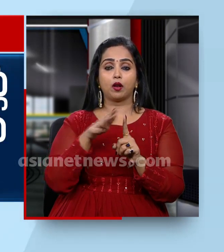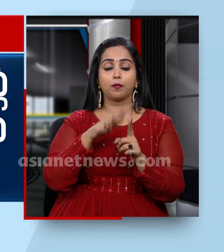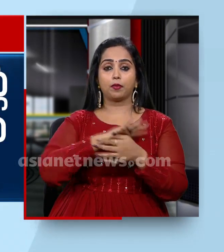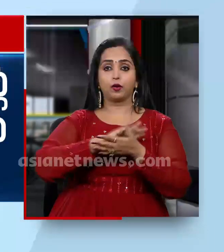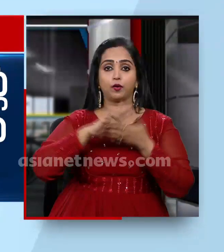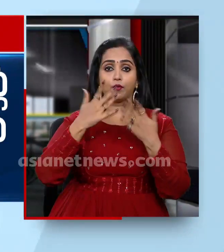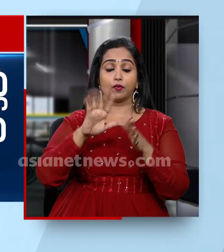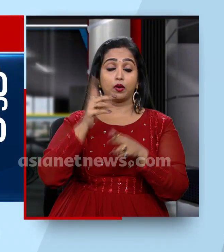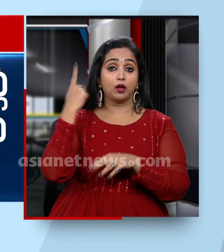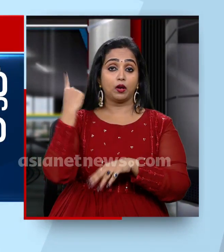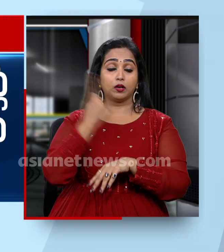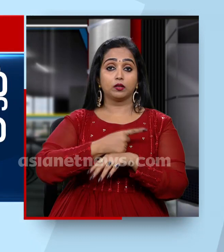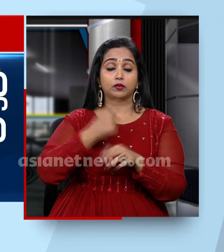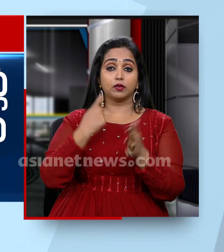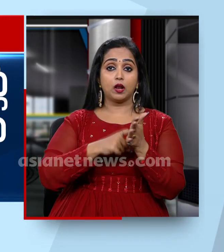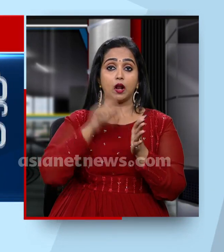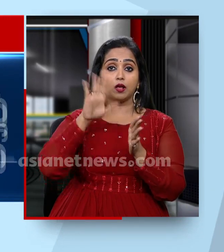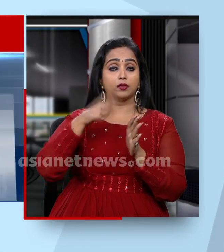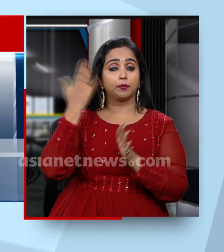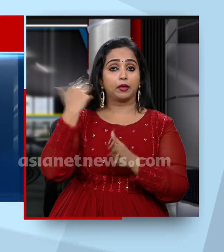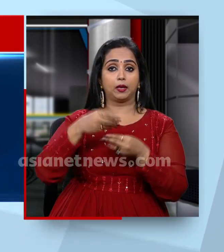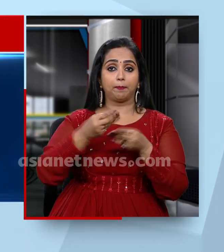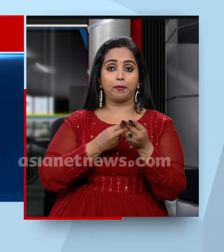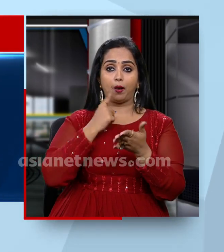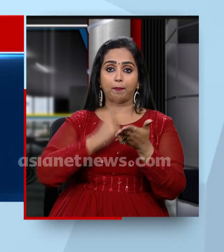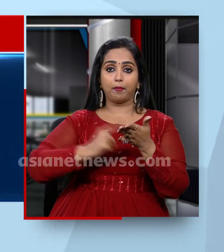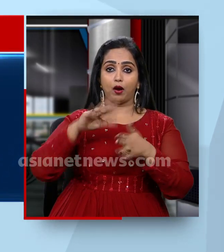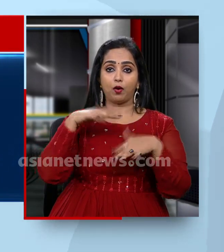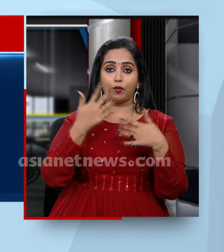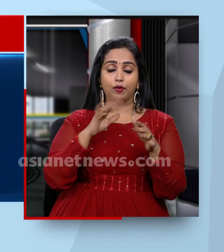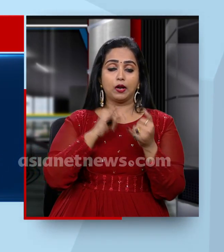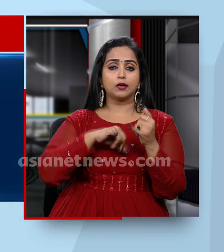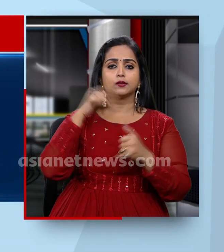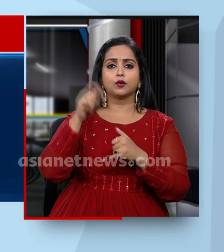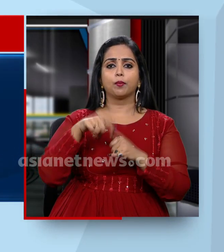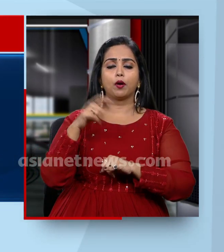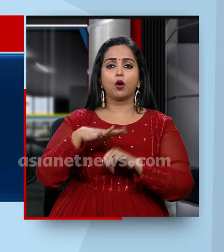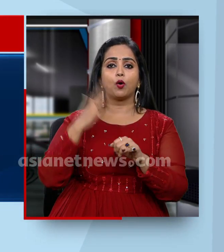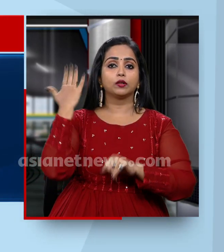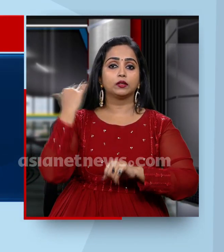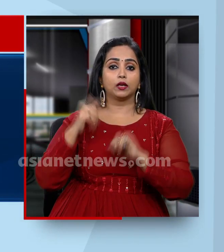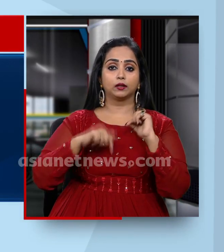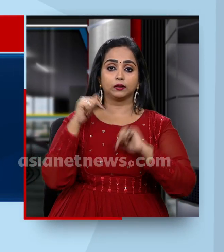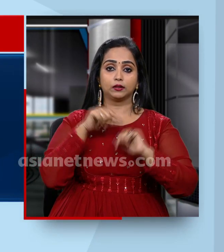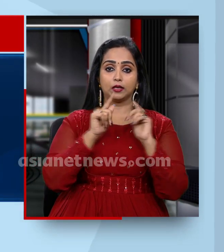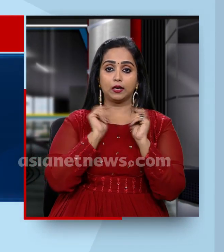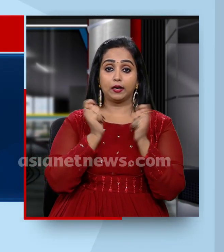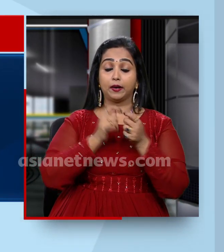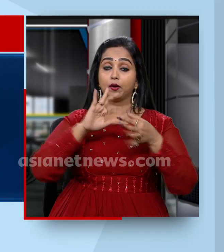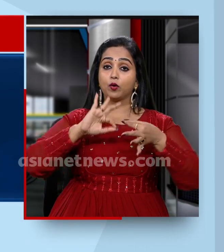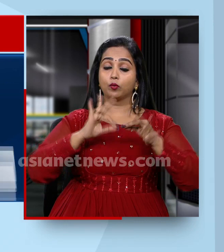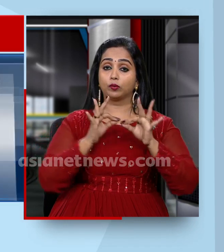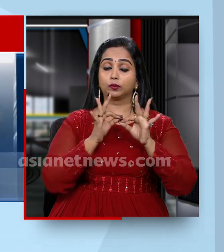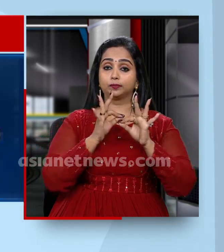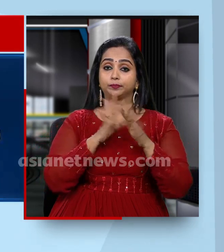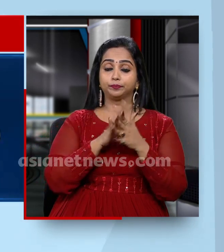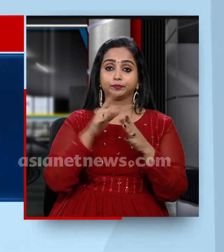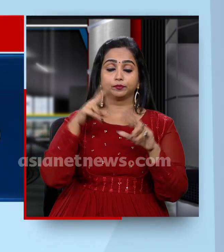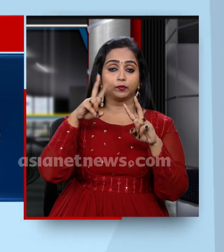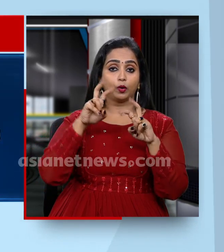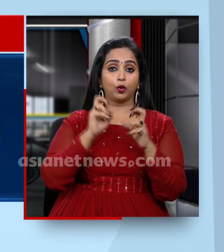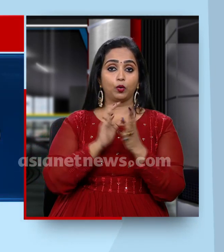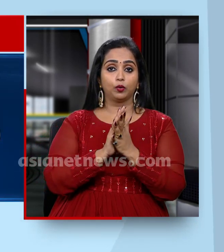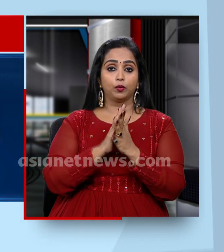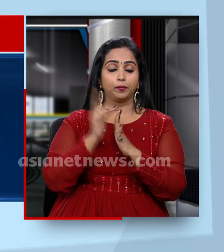രാജ്യസഭ ഈ ബില്ല് പാസാക്കിയിരുന്നു. നമുക്കറിയാം, സുപ്രീം കോടതി നേരത്തെ തെരഞ്ഞെടുപ്പ് കമ്മീഷണർമാരെ നിയമിക്കുന്നത് സംബന്ധിച്ചുള്ള വിഷയം